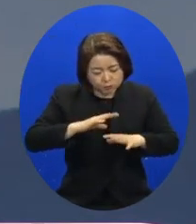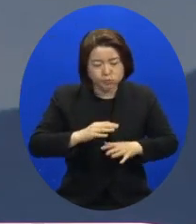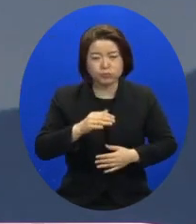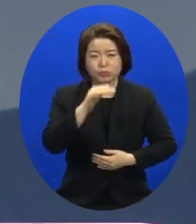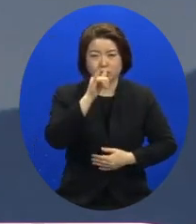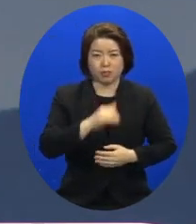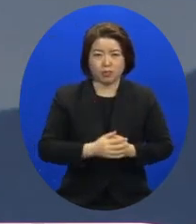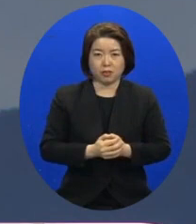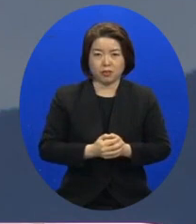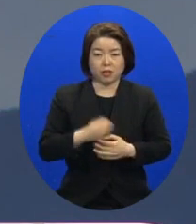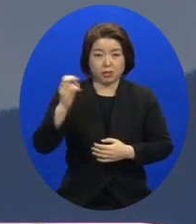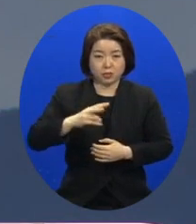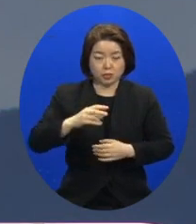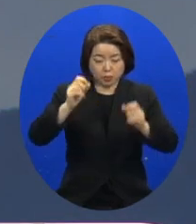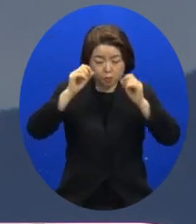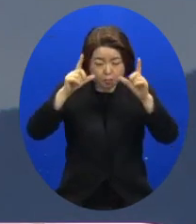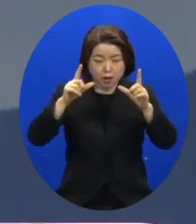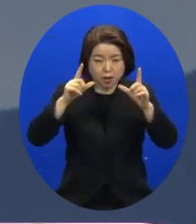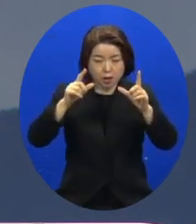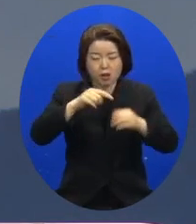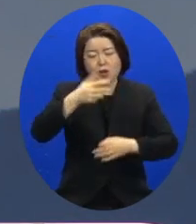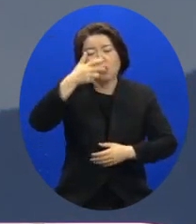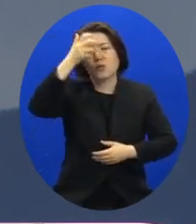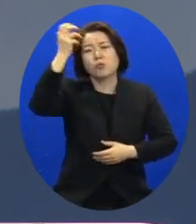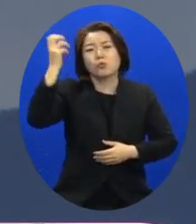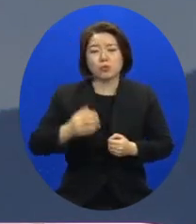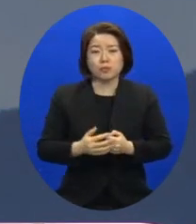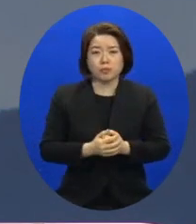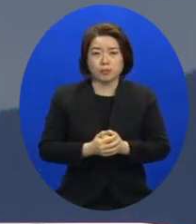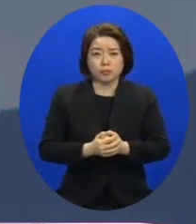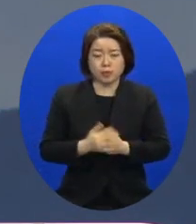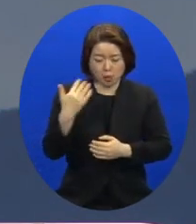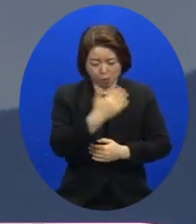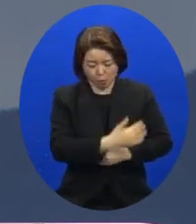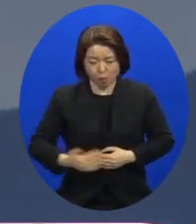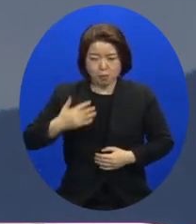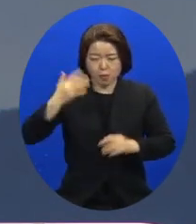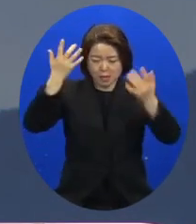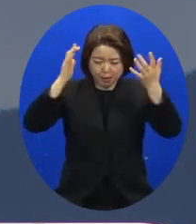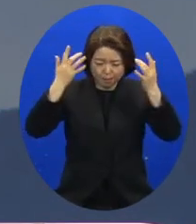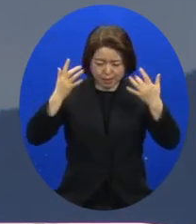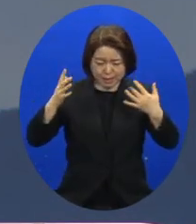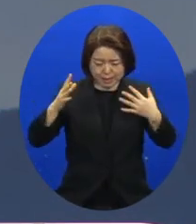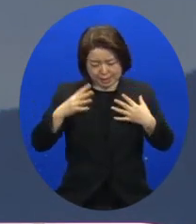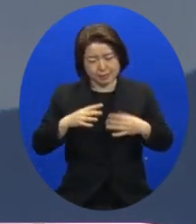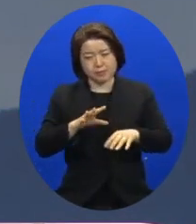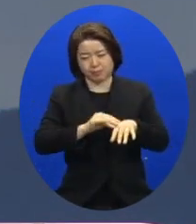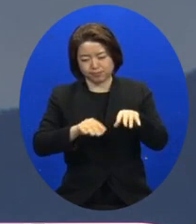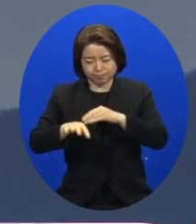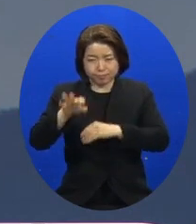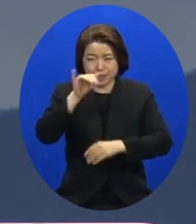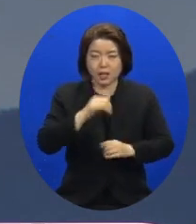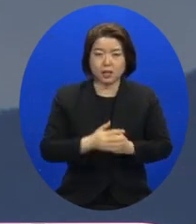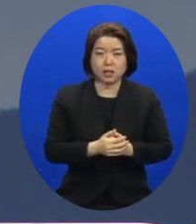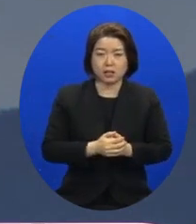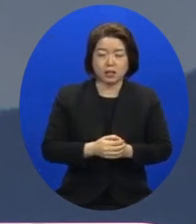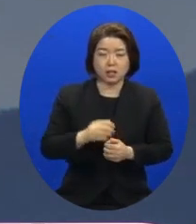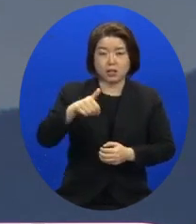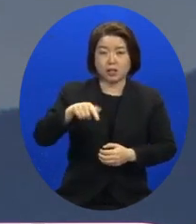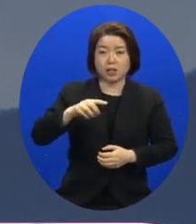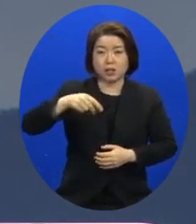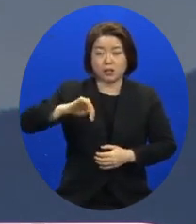그리고는 깼어요. 꿈이었어요. 온 몸에 땀이 다 젖었어요. 거실로